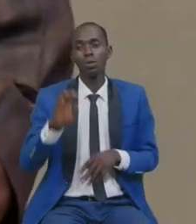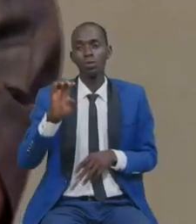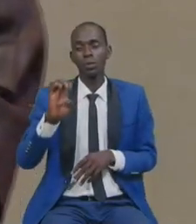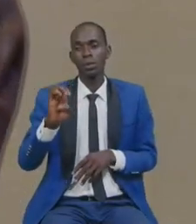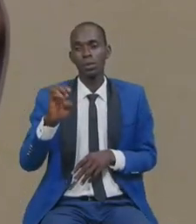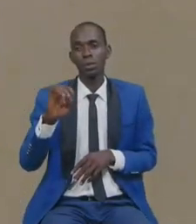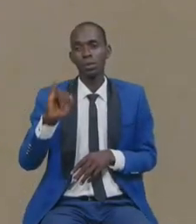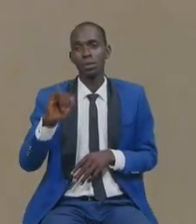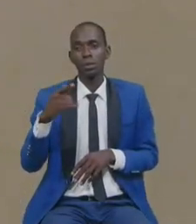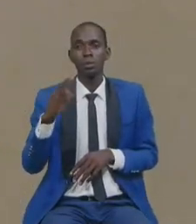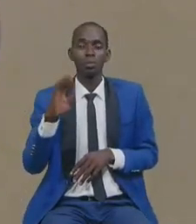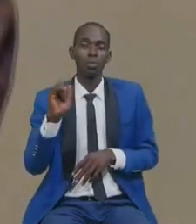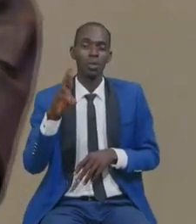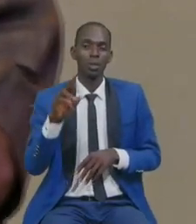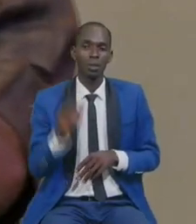les campagnes